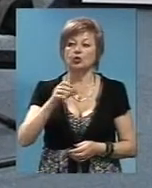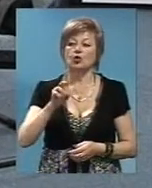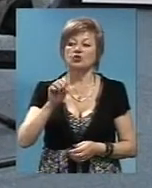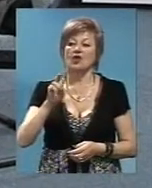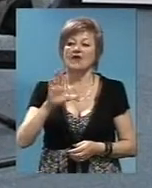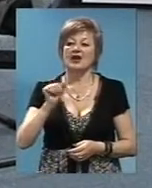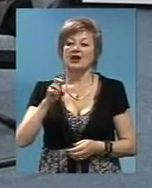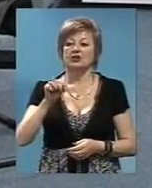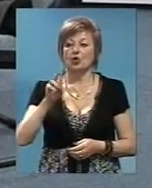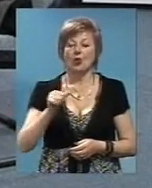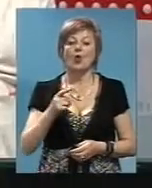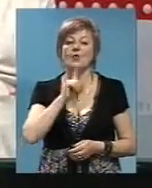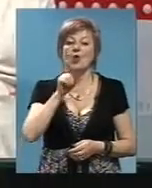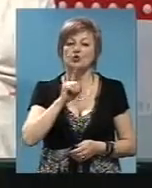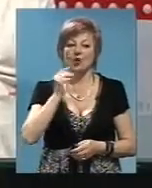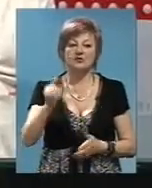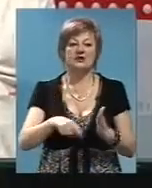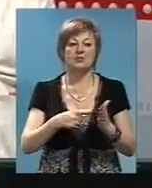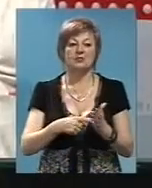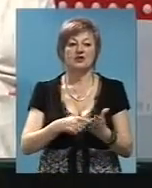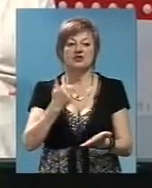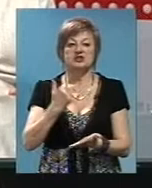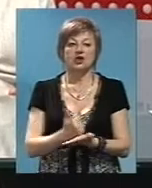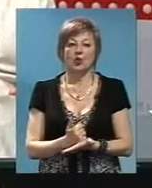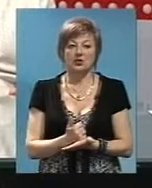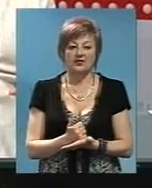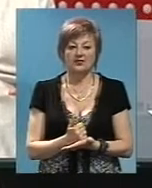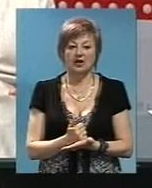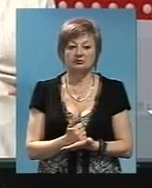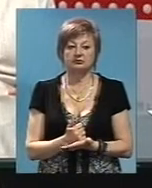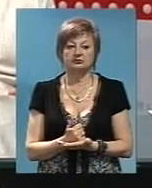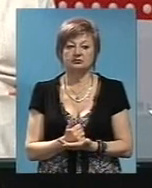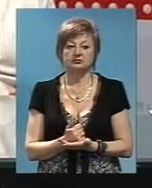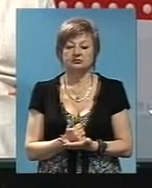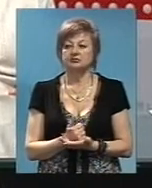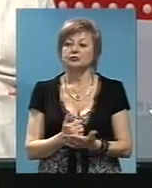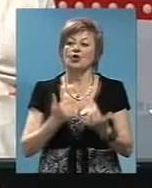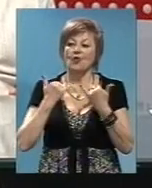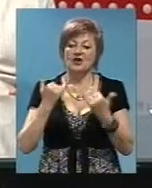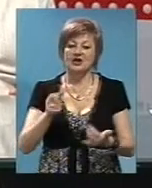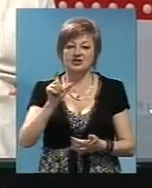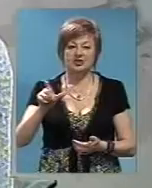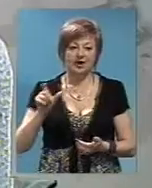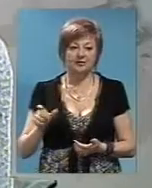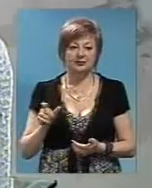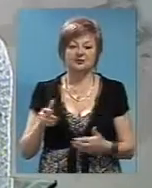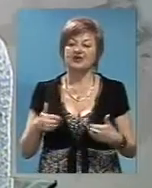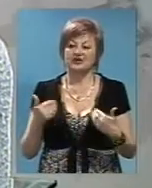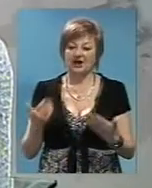Коноваленко, Пологівський міський голова. Тож, шановні, я радий вітати